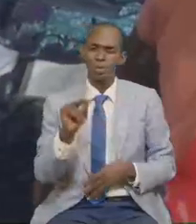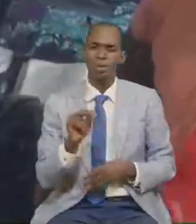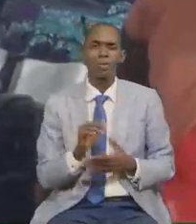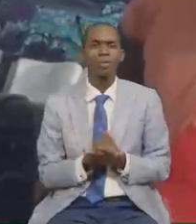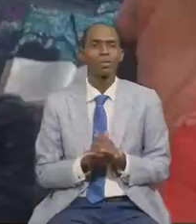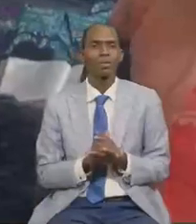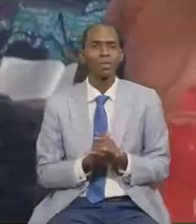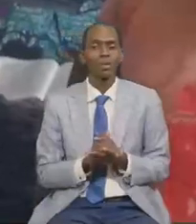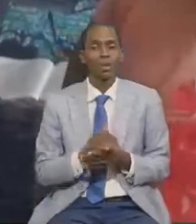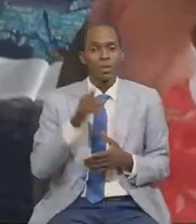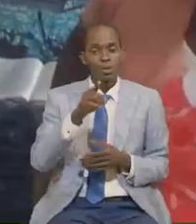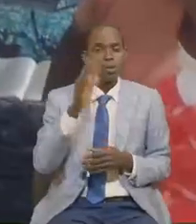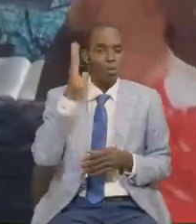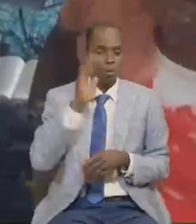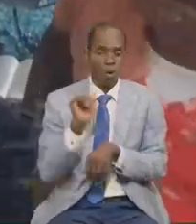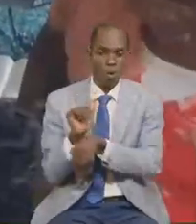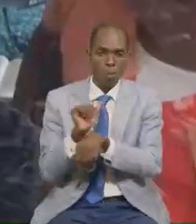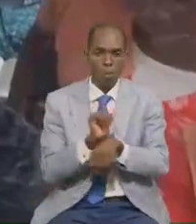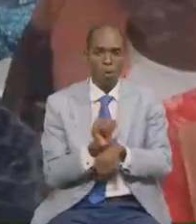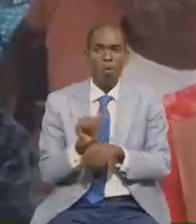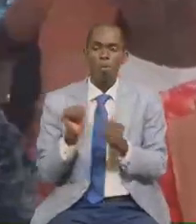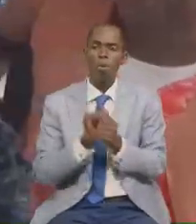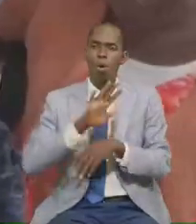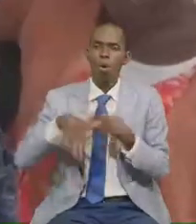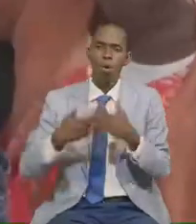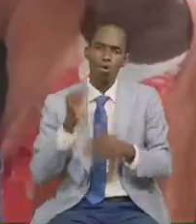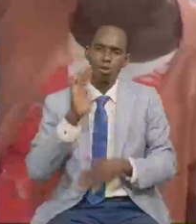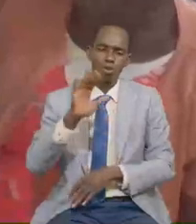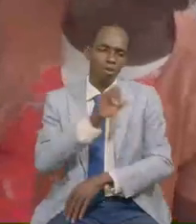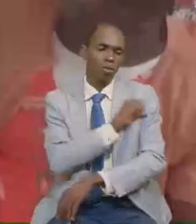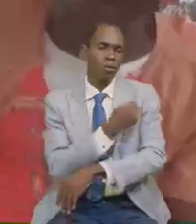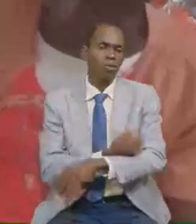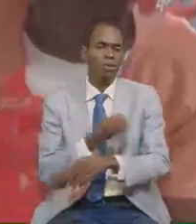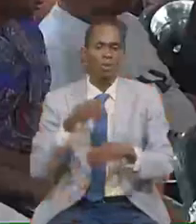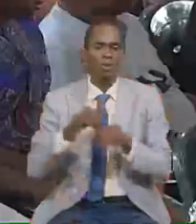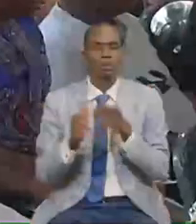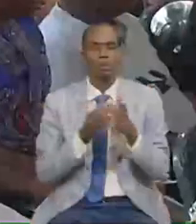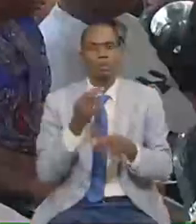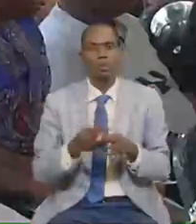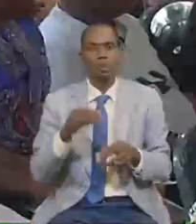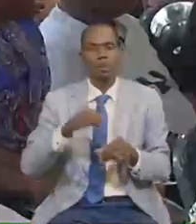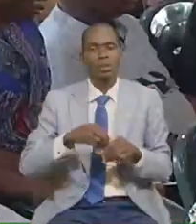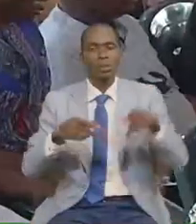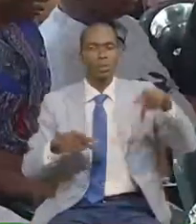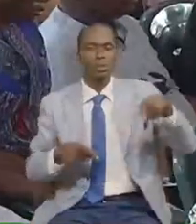Tu vas travailler avec toute ta force. Proverbe, chapitre 18,